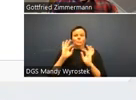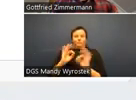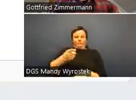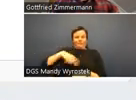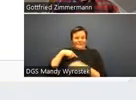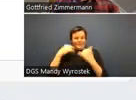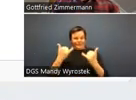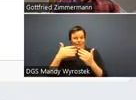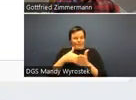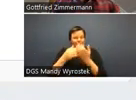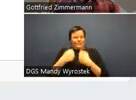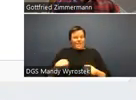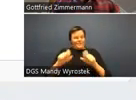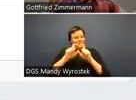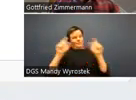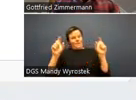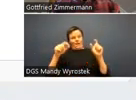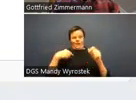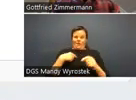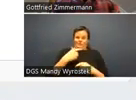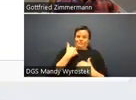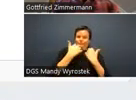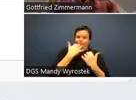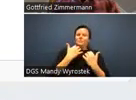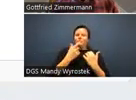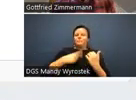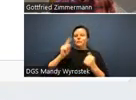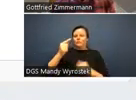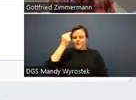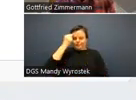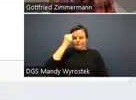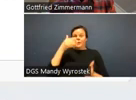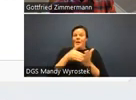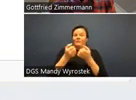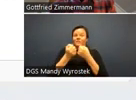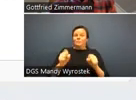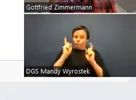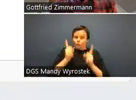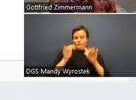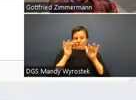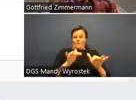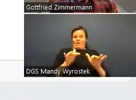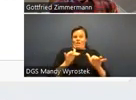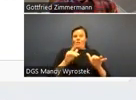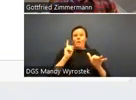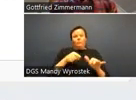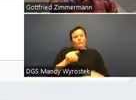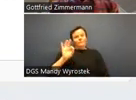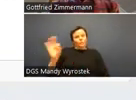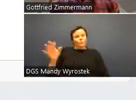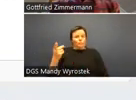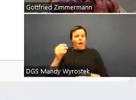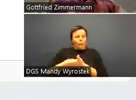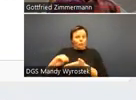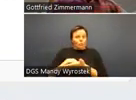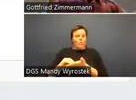sein, dass diese Person eine Beeinträchtigung hat. Und es muss auch gegeben sein für die Leserin oder den Leser des